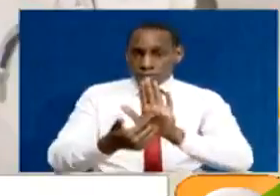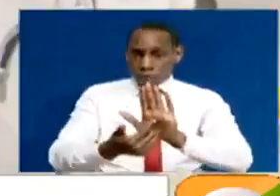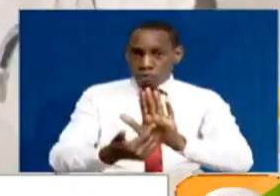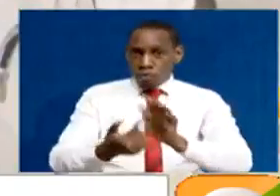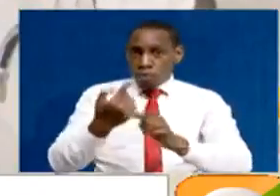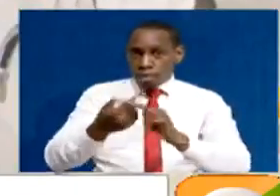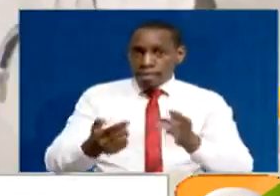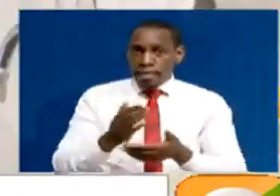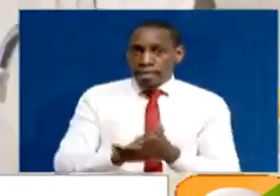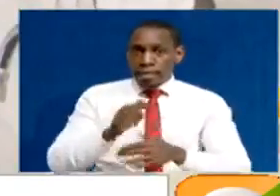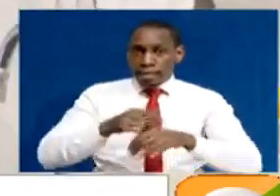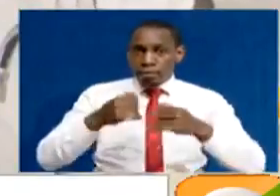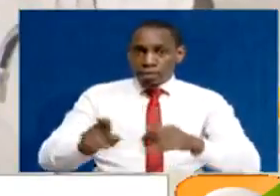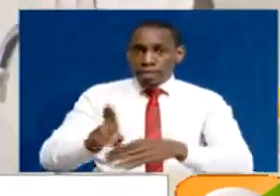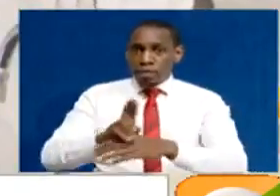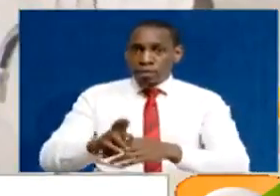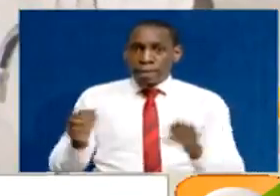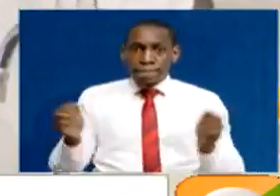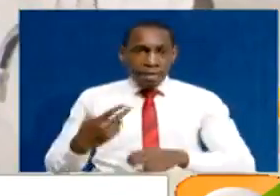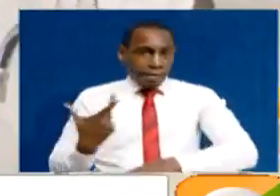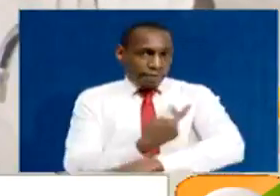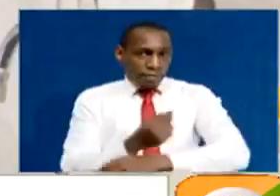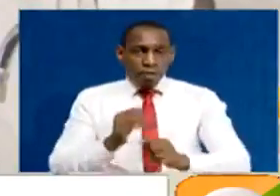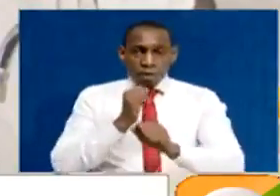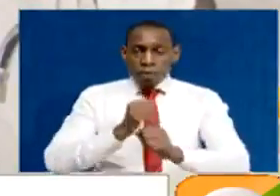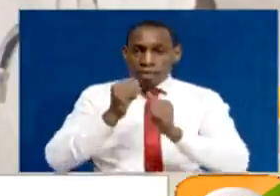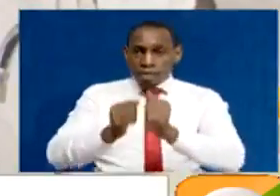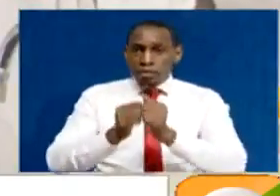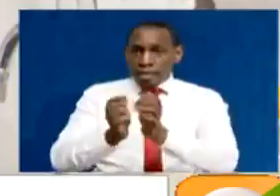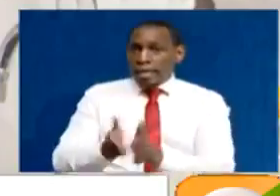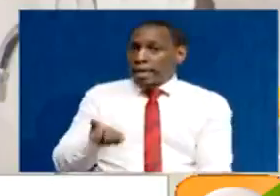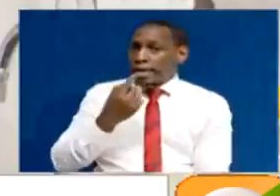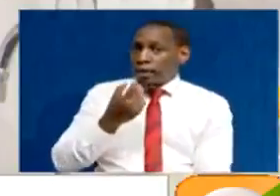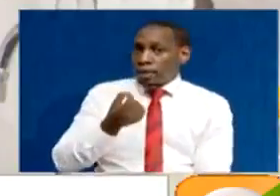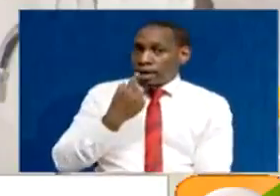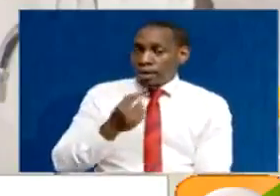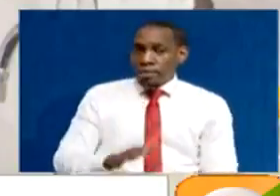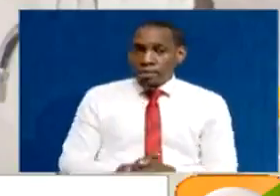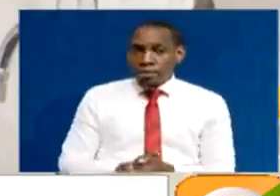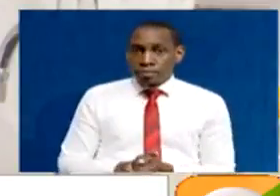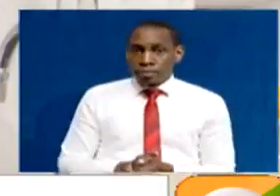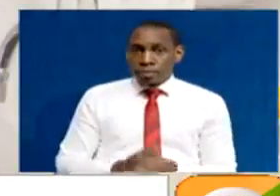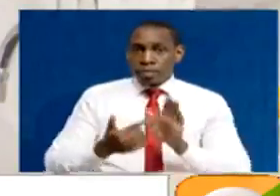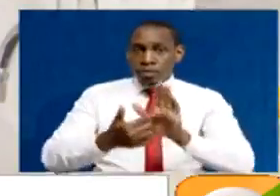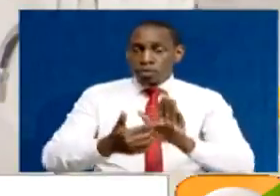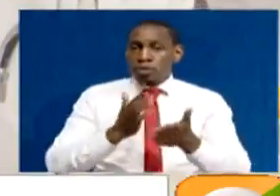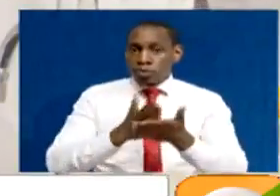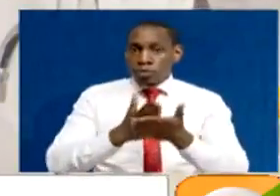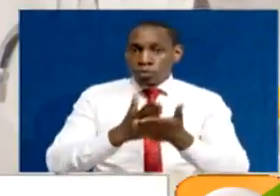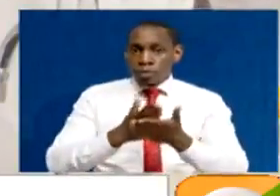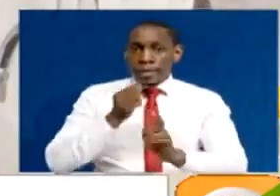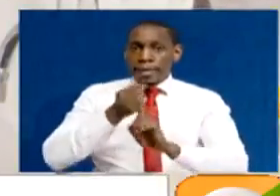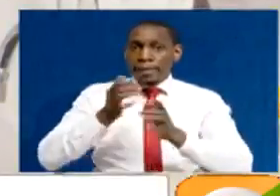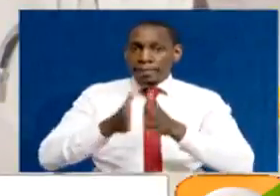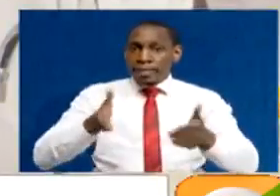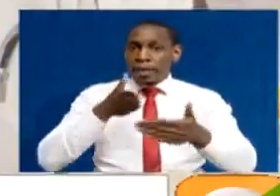year from trying to use the malaria vaccine in conjunction with the drugs in the Sahelian region showed quite a big